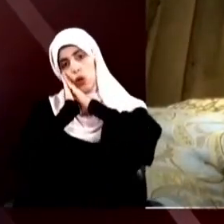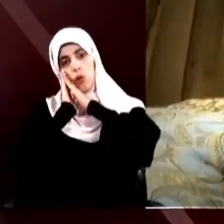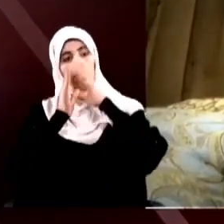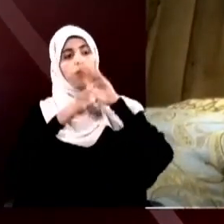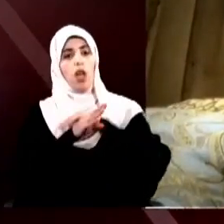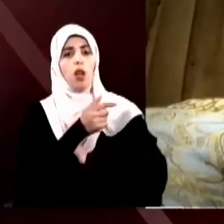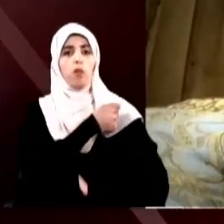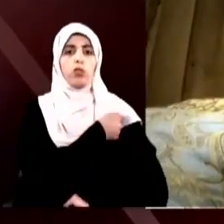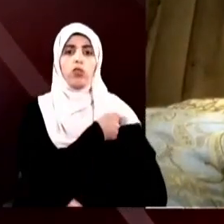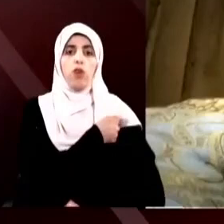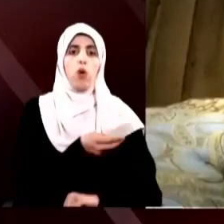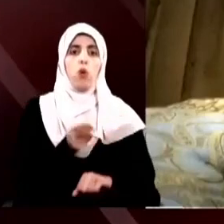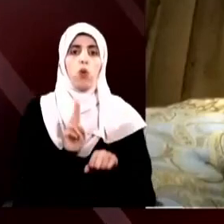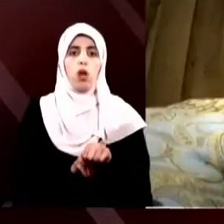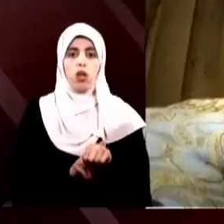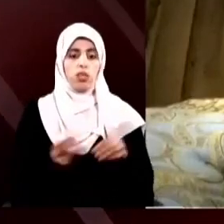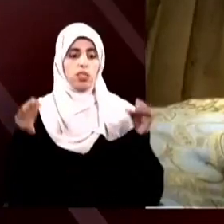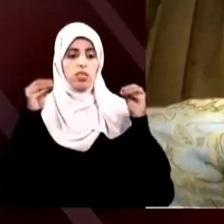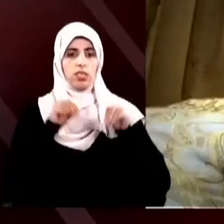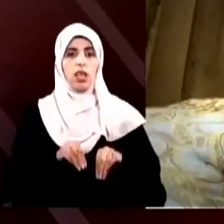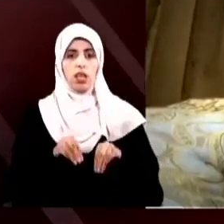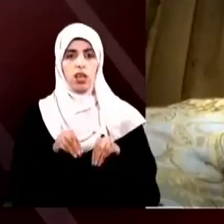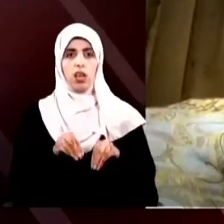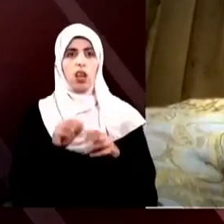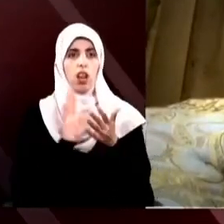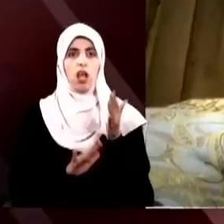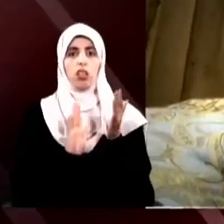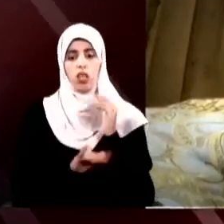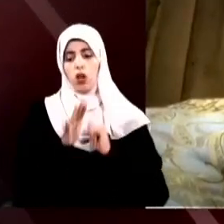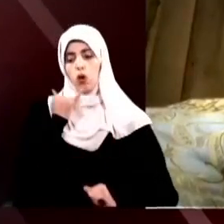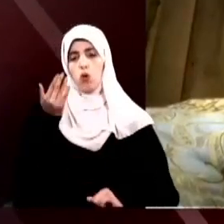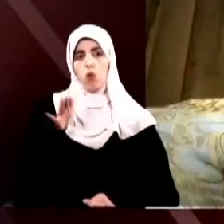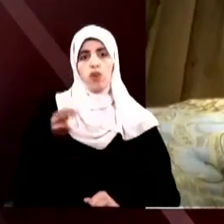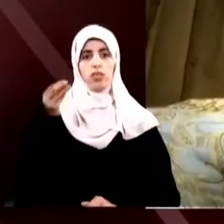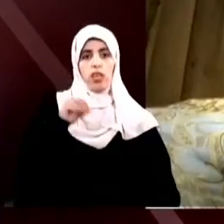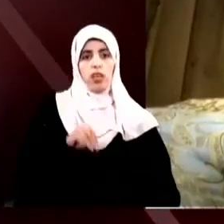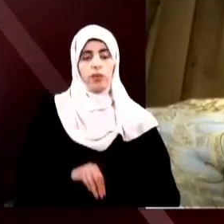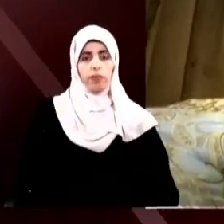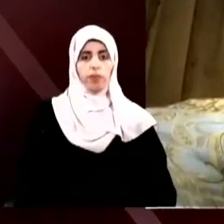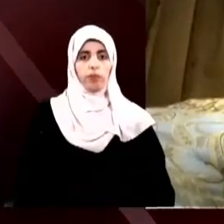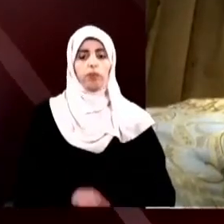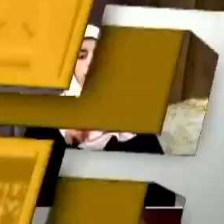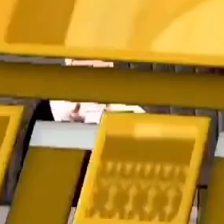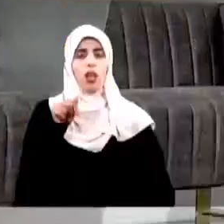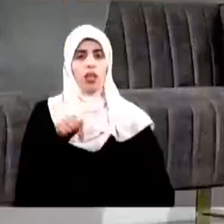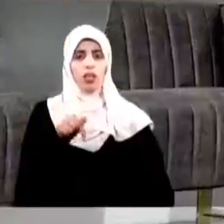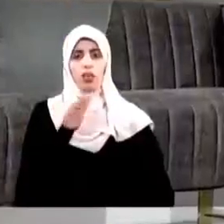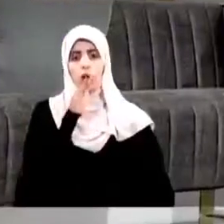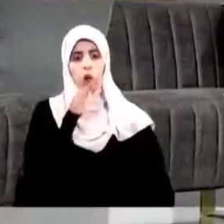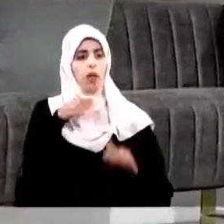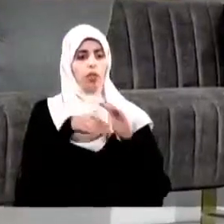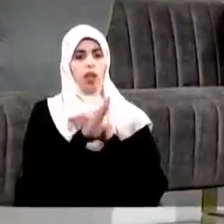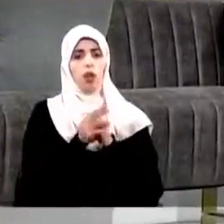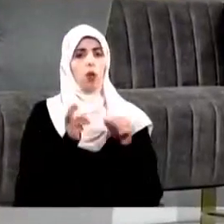في المستشفيات، وكذلك زادت نسبة خطر الوفاة أيضا. نعم. طيب بالنسبة للوضع المحلي دكتورة